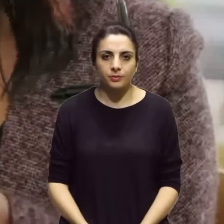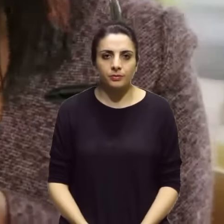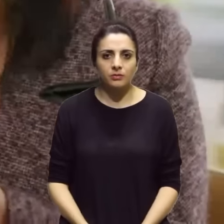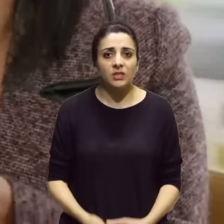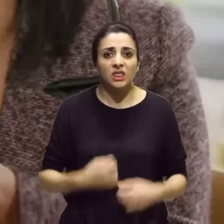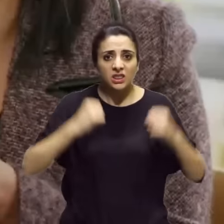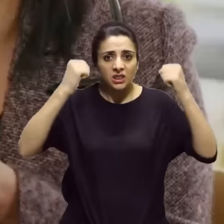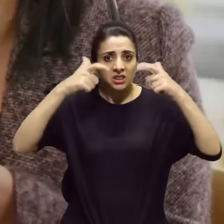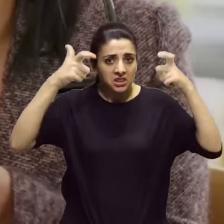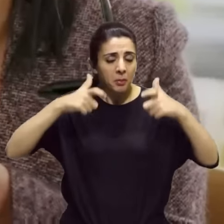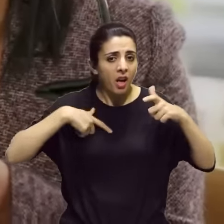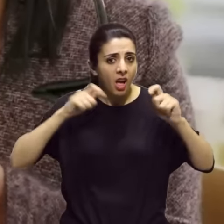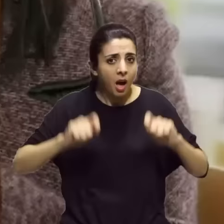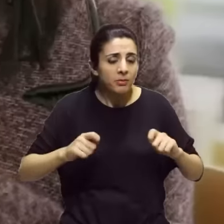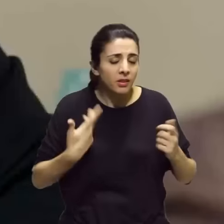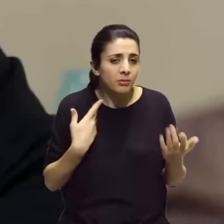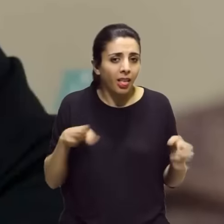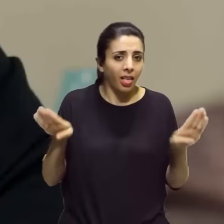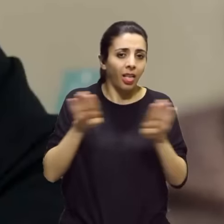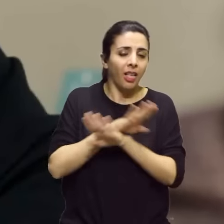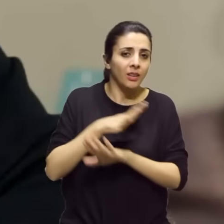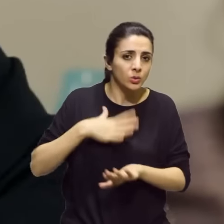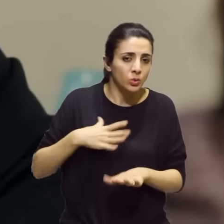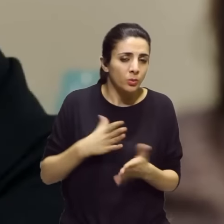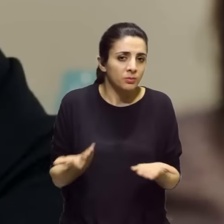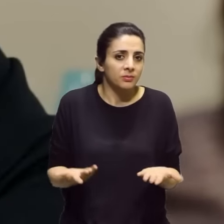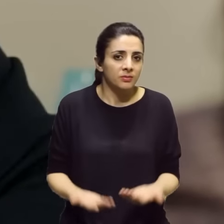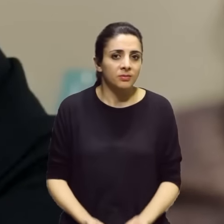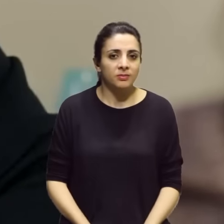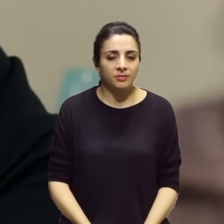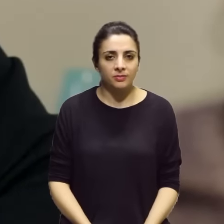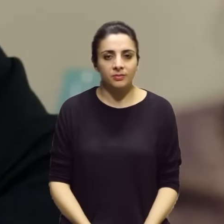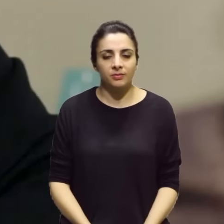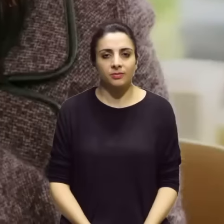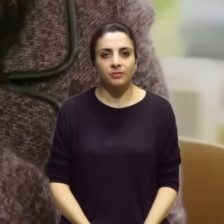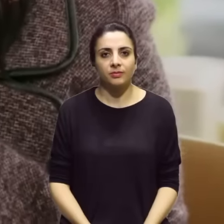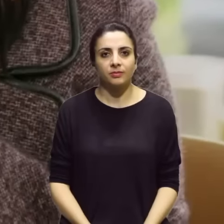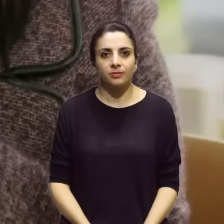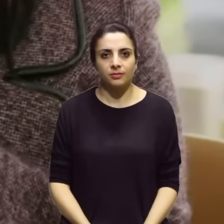Bir de şapka taktım, o kadar güzelim. Karşılıklı gülüşüp kahvelerini içtiler.